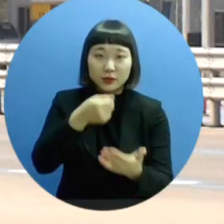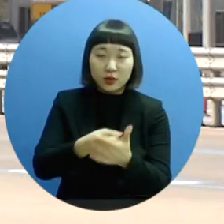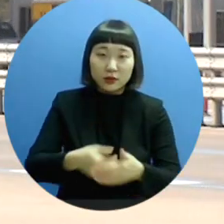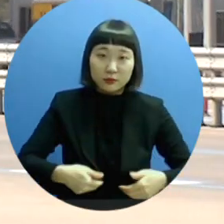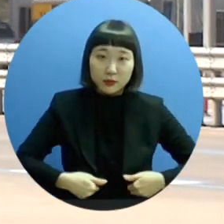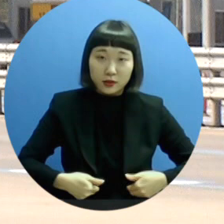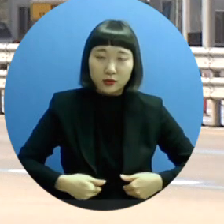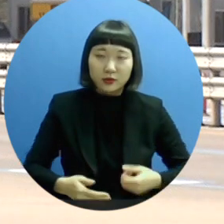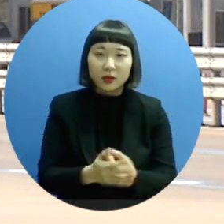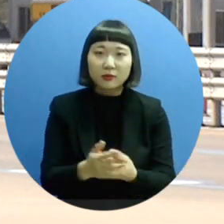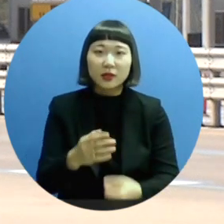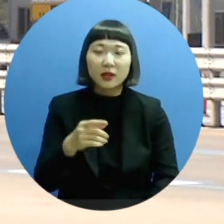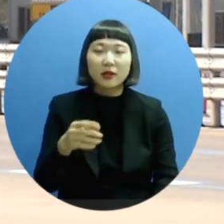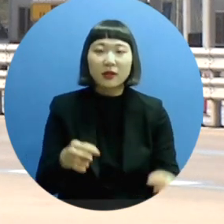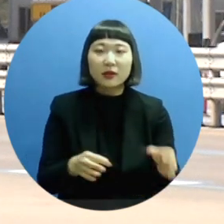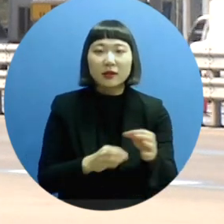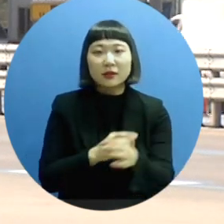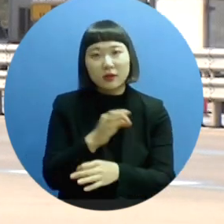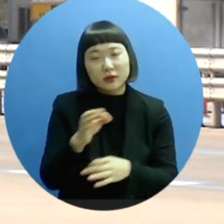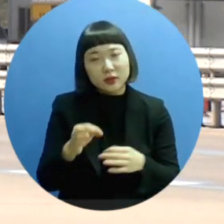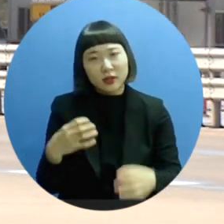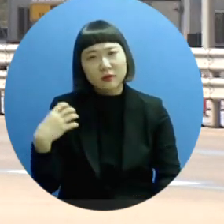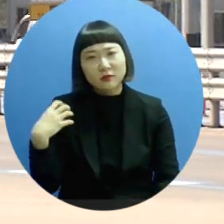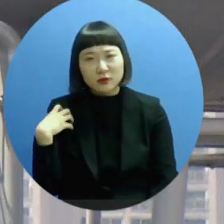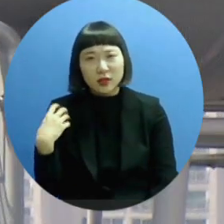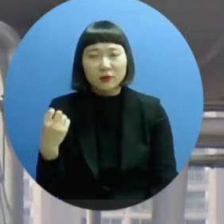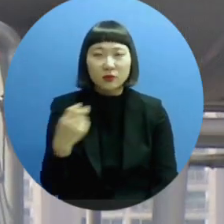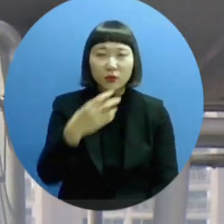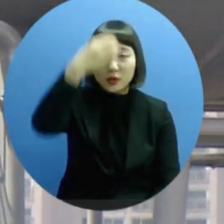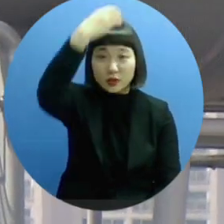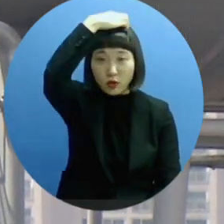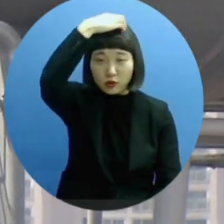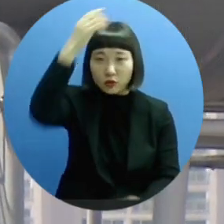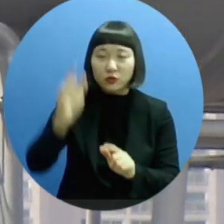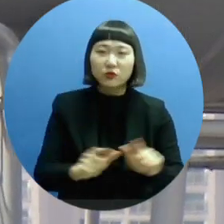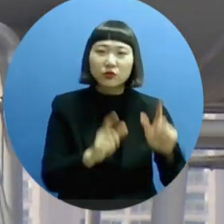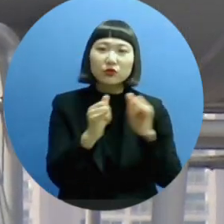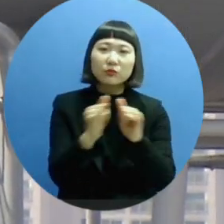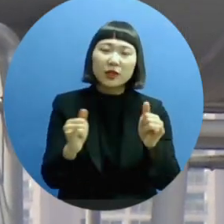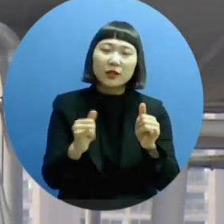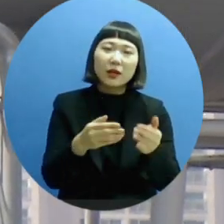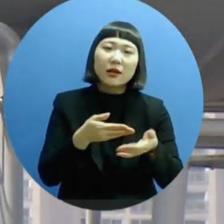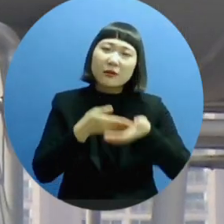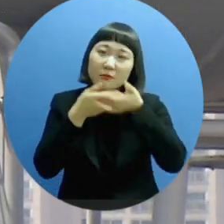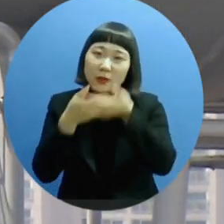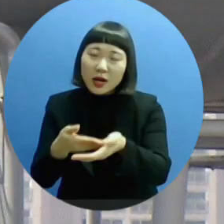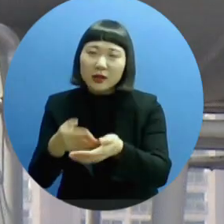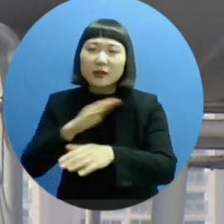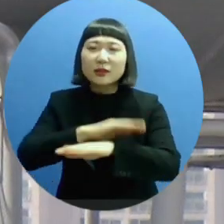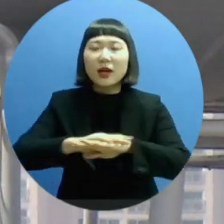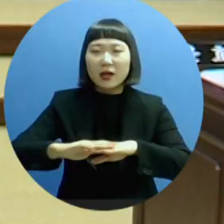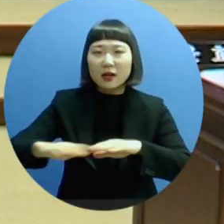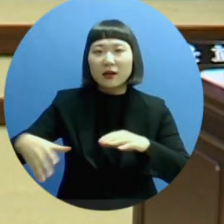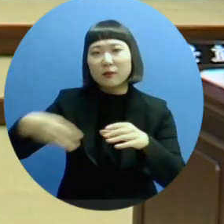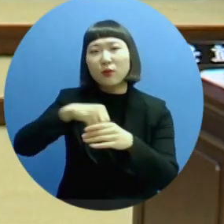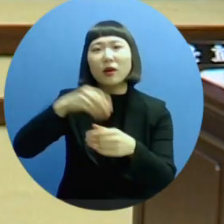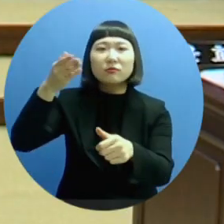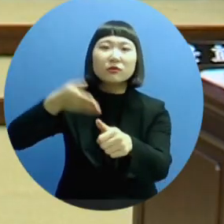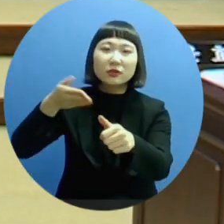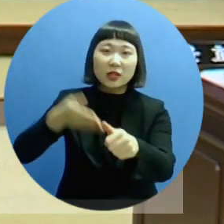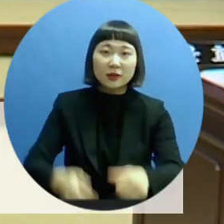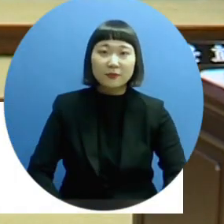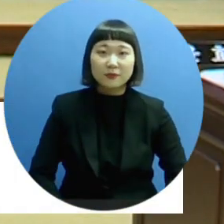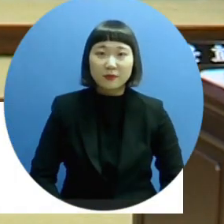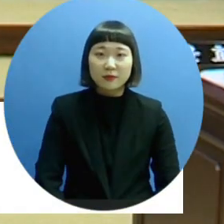부담과 이동권 제한을 감수한 영종 주민들의 뜻을 적극 반영해야 한다는 겁니다. 중구의회는